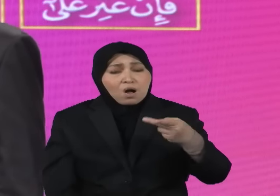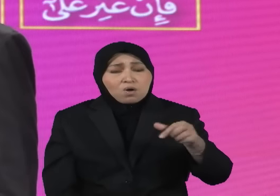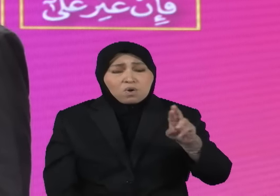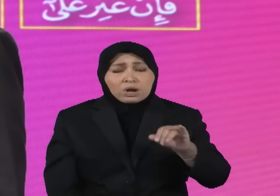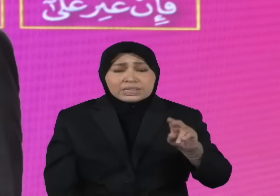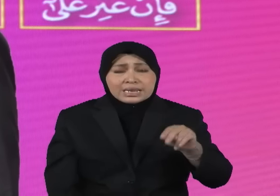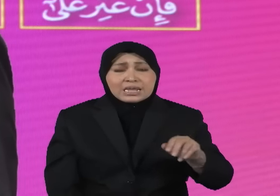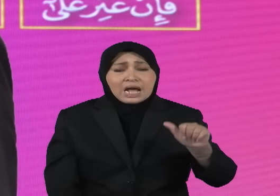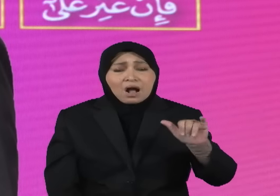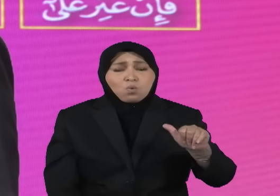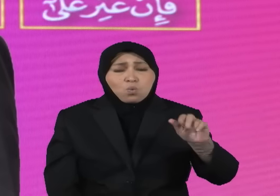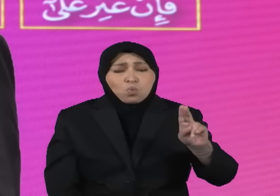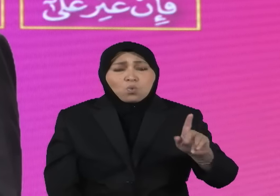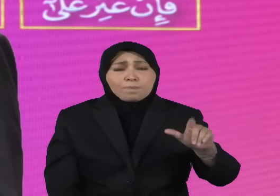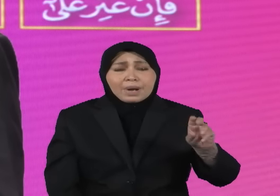Fa'akharani